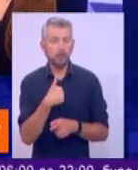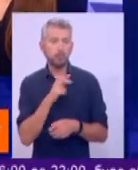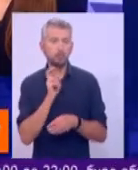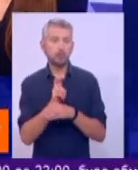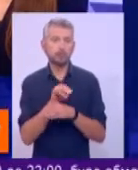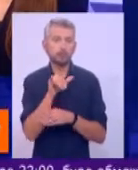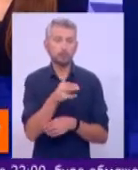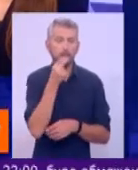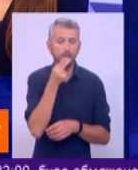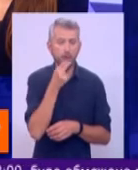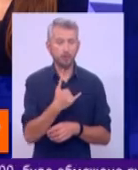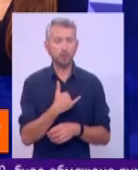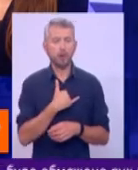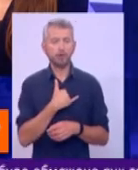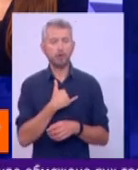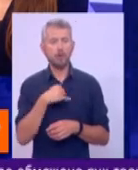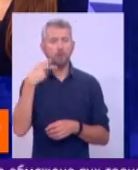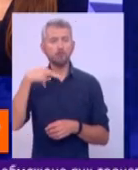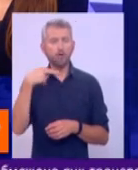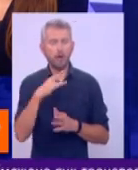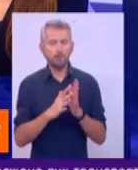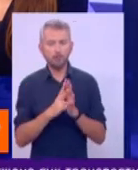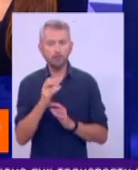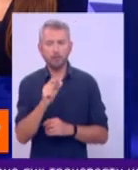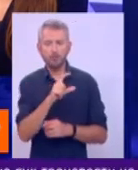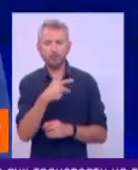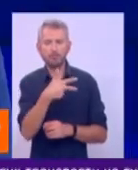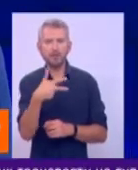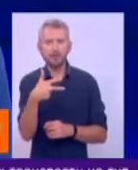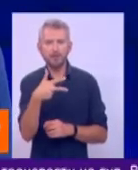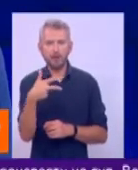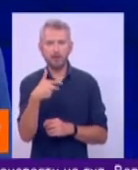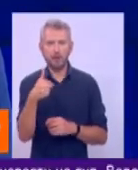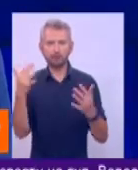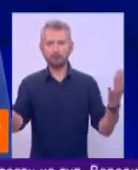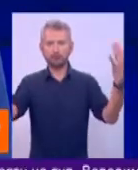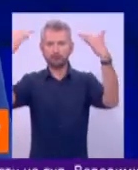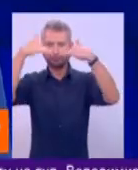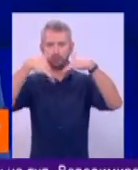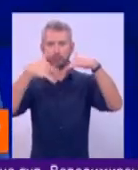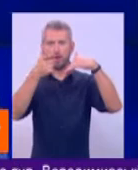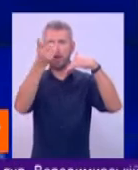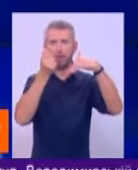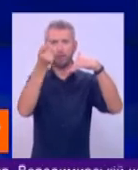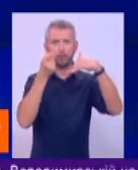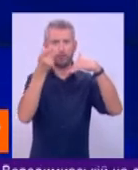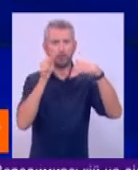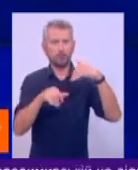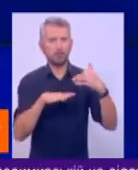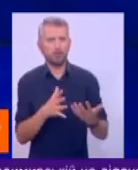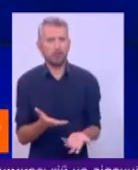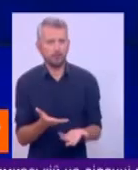к ней обедать. У нас черешни росли прямо на третий этаж, прямо ветки черешни во дворе, понимаете? Да, можно